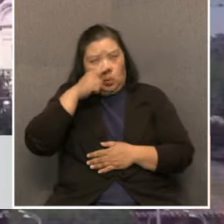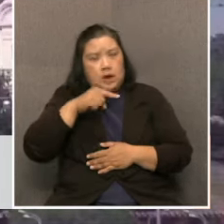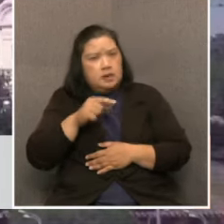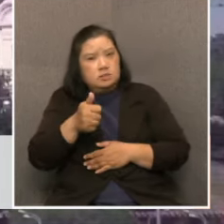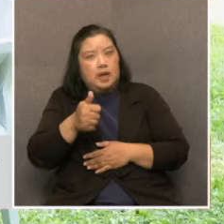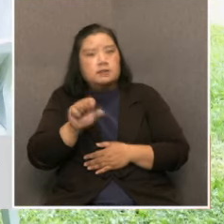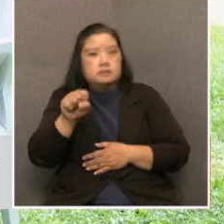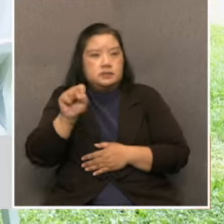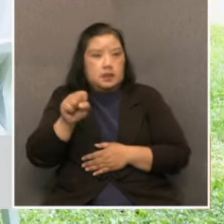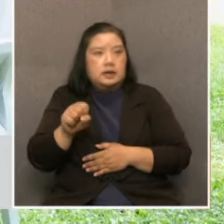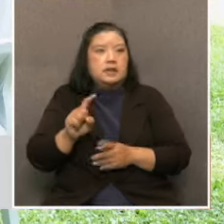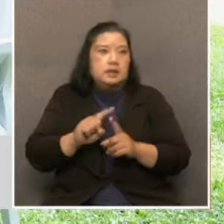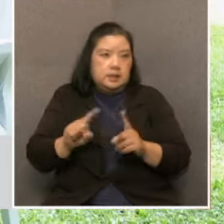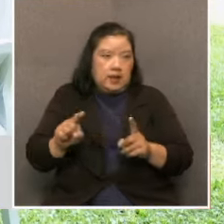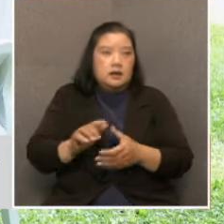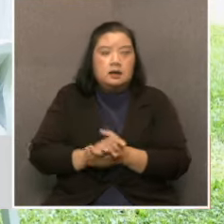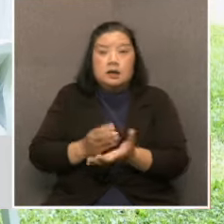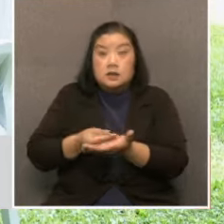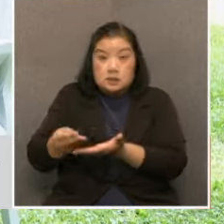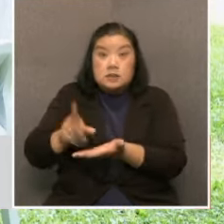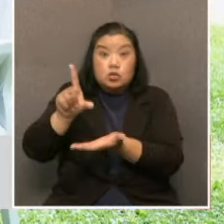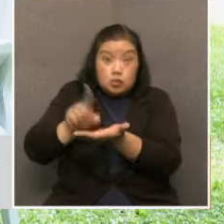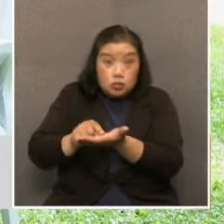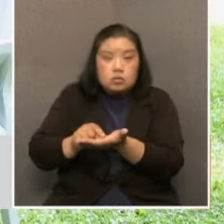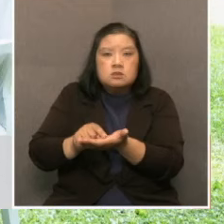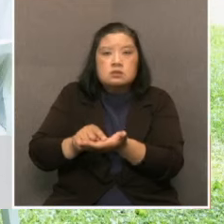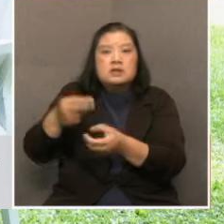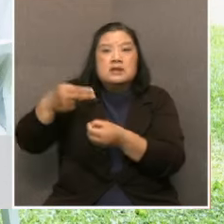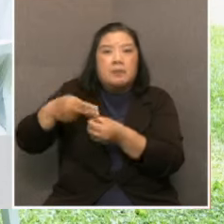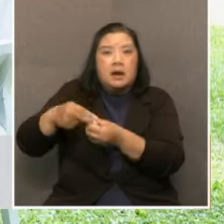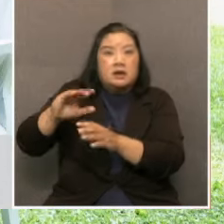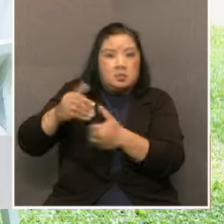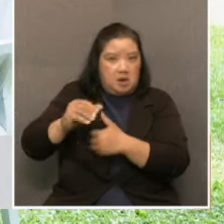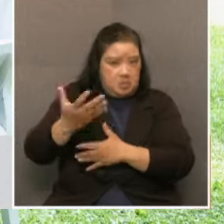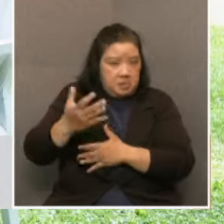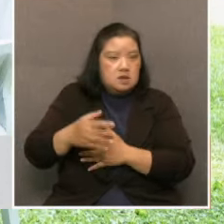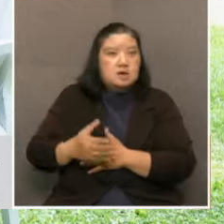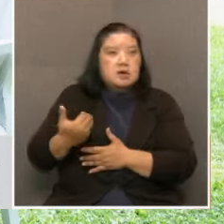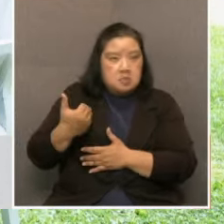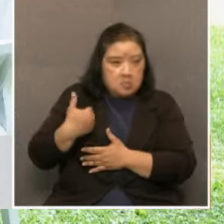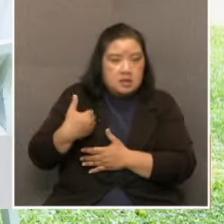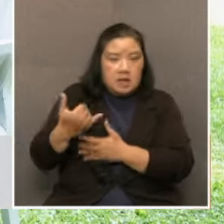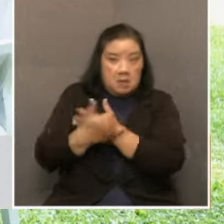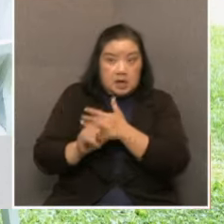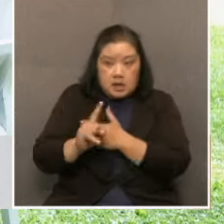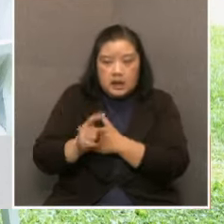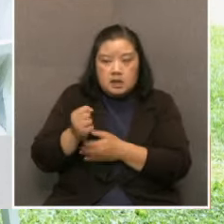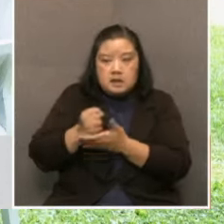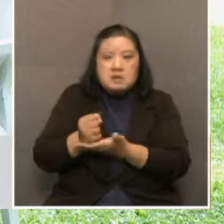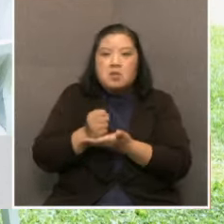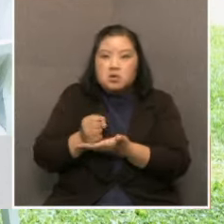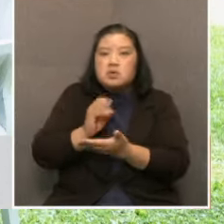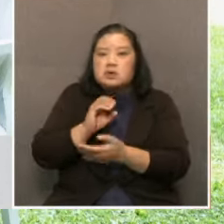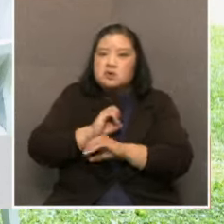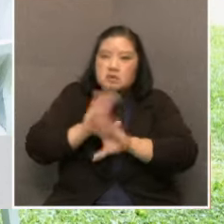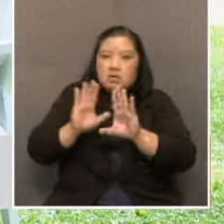แต่ว่าเราก็ไม่ได้ซื้อน้ำมันราคาถูกจากรัสเซียเหมือนกับหลายประเทศประเทศที่คว่ำบาตรรัสเซียและซื้อน้ำมันรัสเซียก็เยอะนะครับ อ ันนี้ทำ